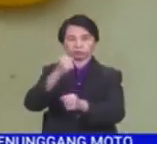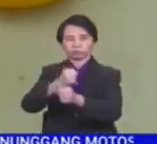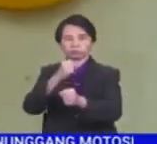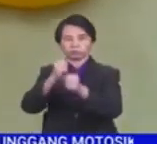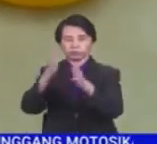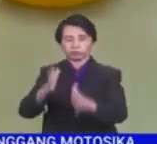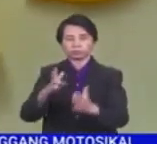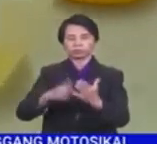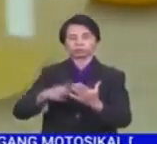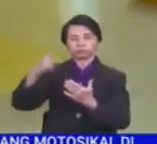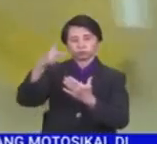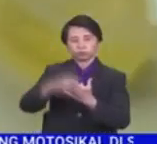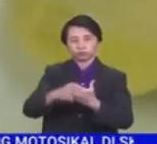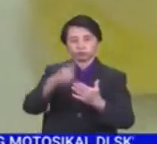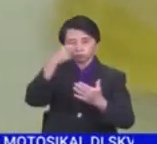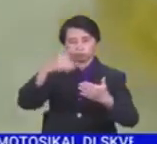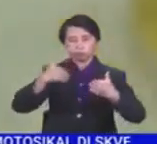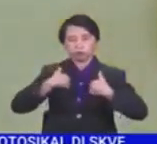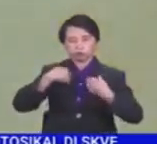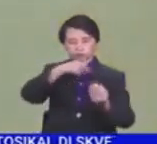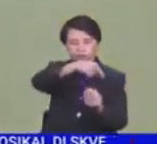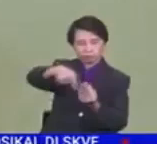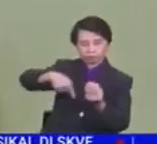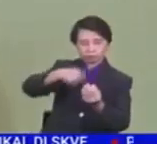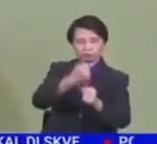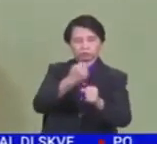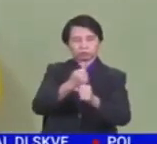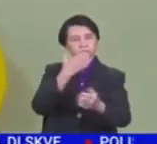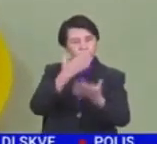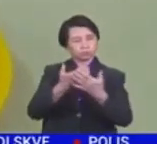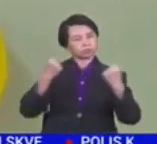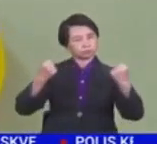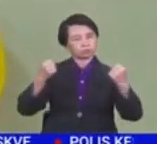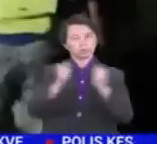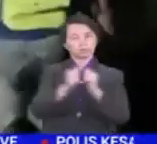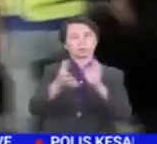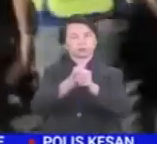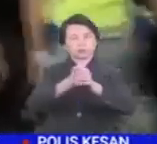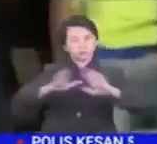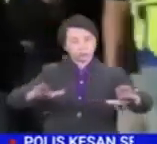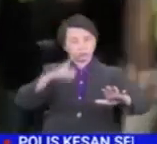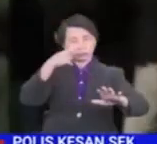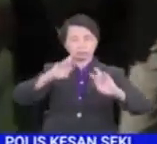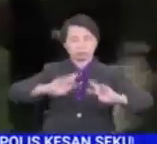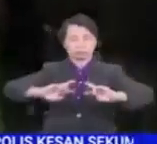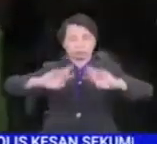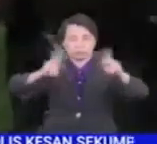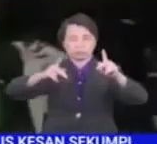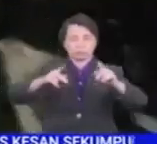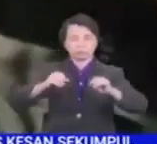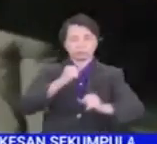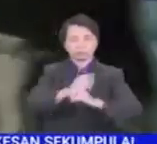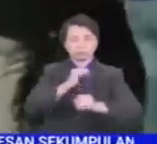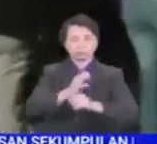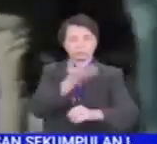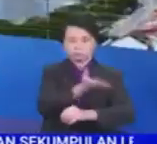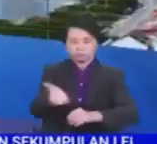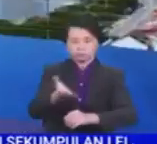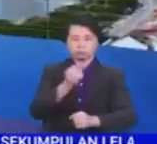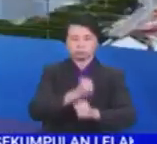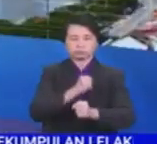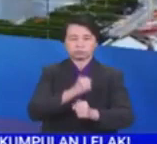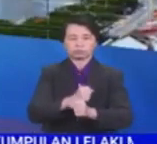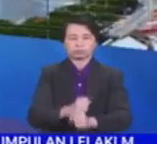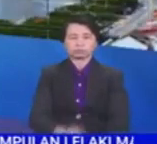program itu juga bagi mewujudkan persekitaran kerja yang sehat dan selamat bagi meningkatkan produktivitas pekerjaan